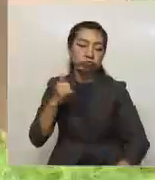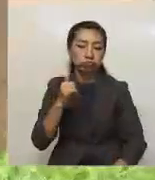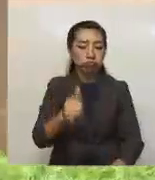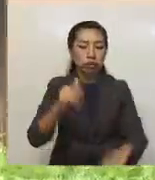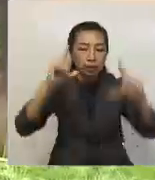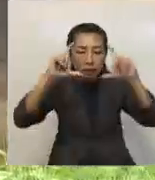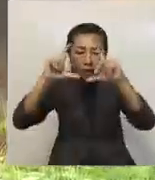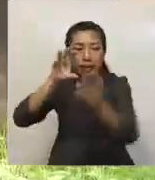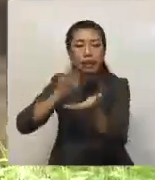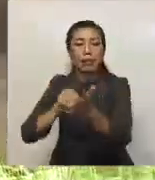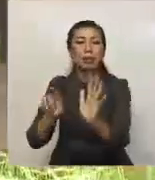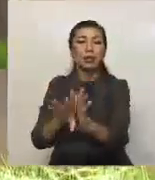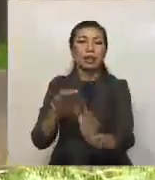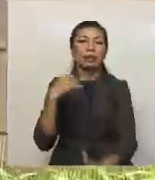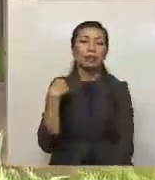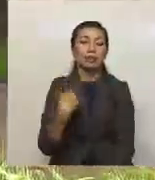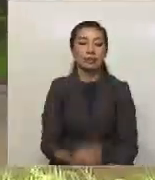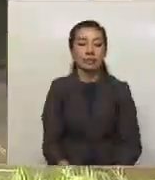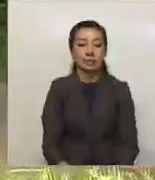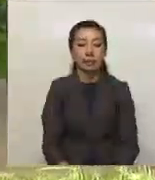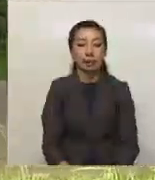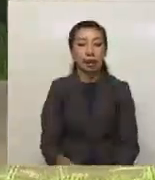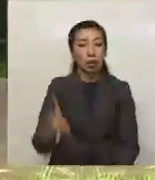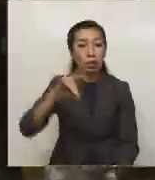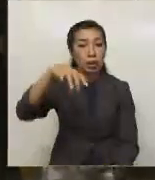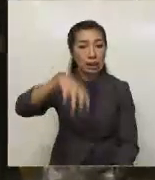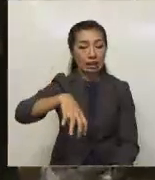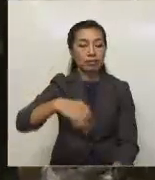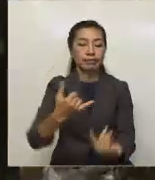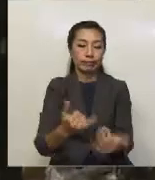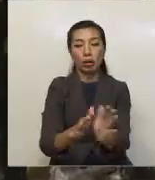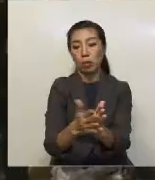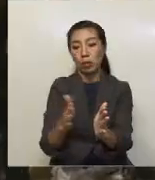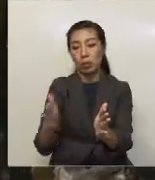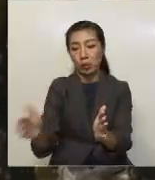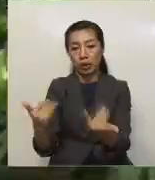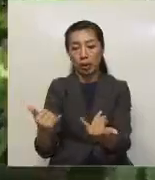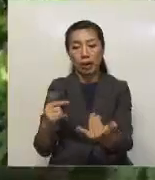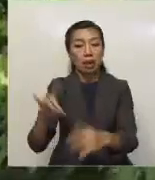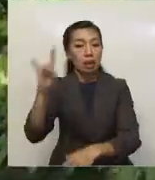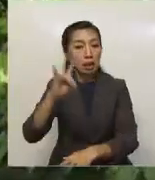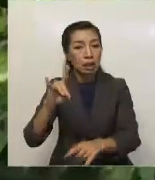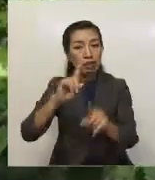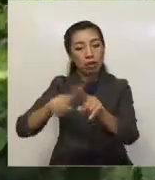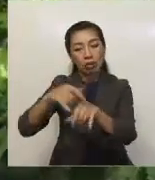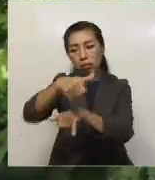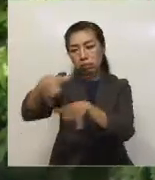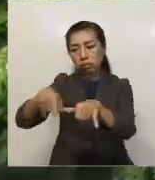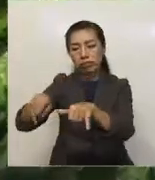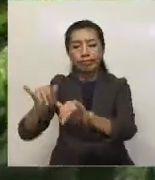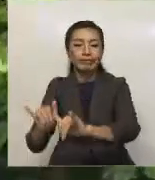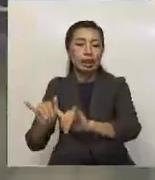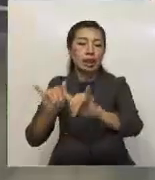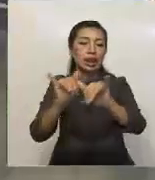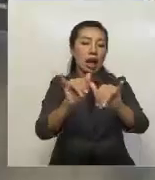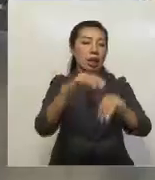ายจริงๆแล้วนะครับโดยหลังจากนี้ไปเนี่ยทางสวนสัตว์ดุสิตเนี่ยเขาก็จะมีการทยอยนะครับเคลื่อนย้ายสัตว์ไปจัดแสดงที่